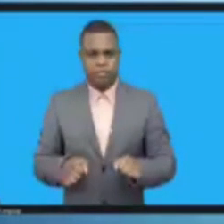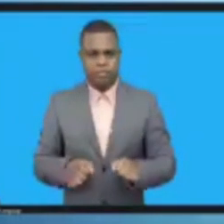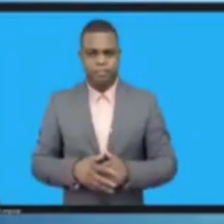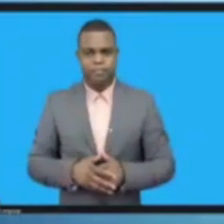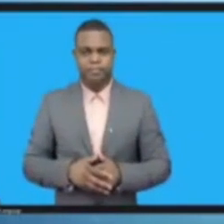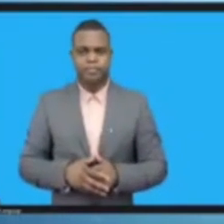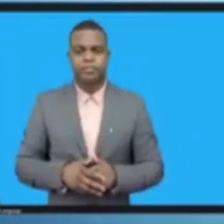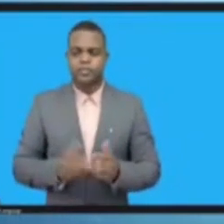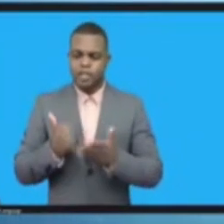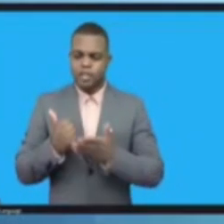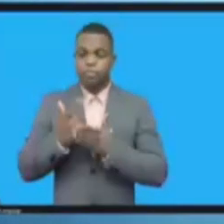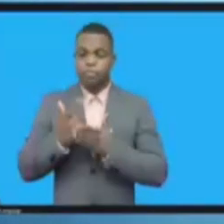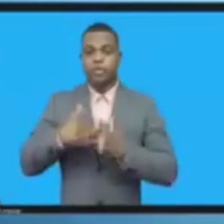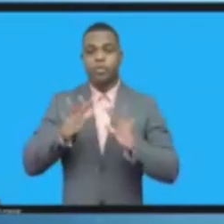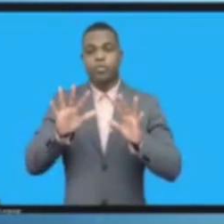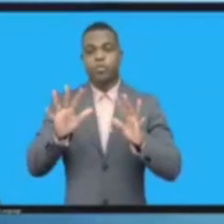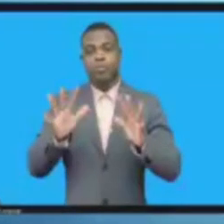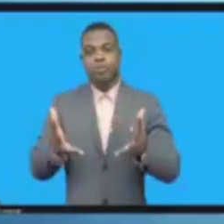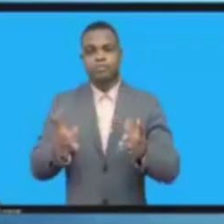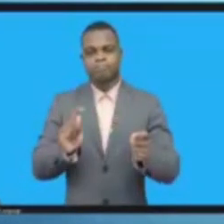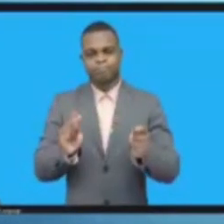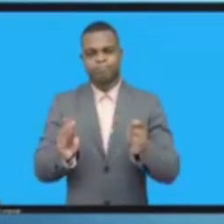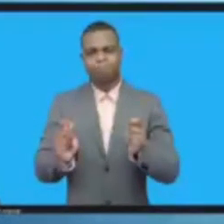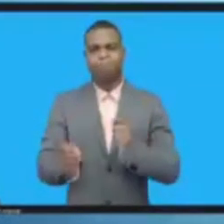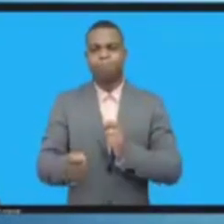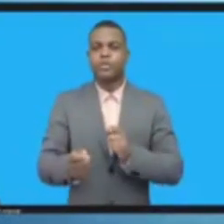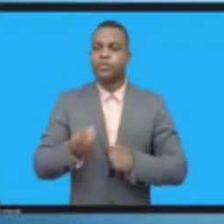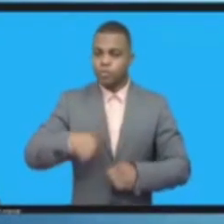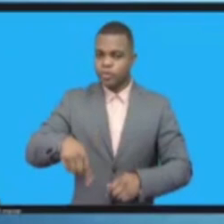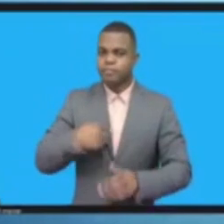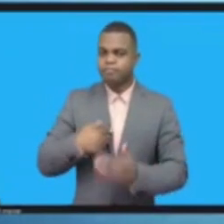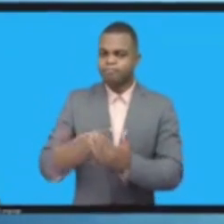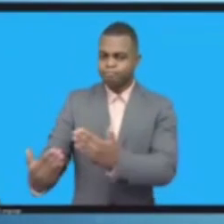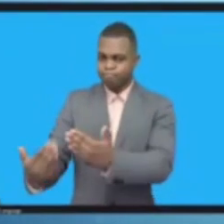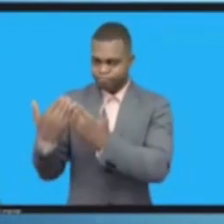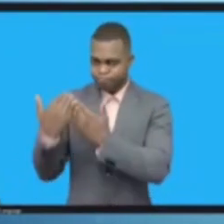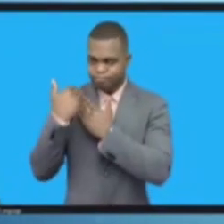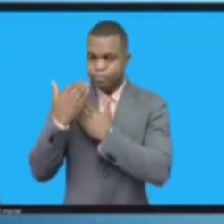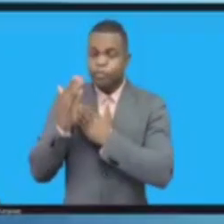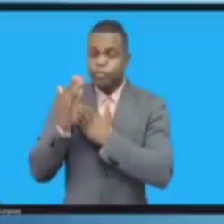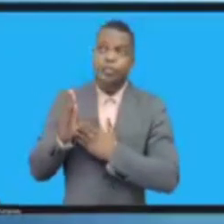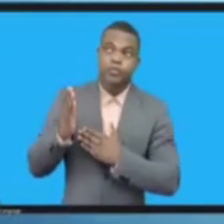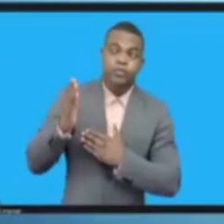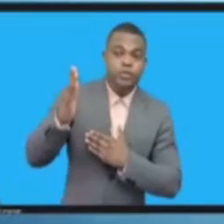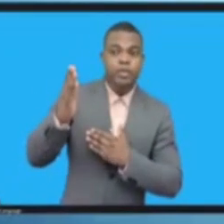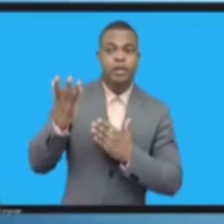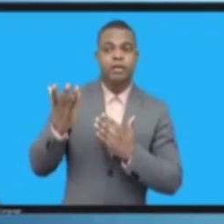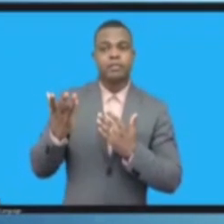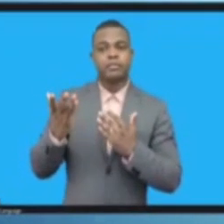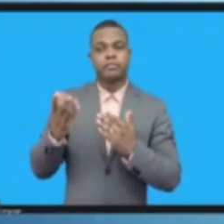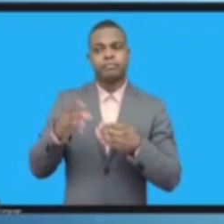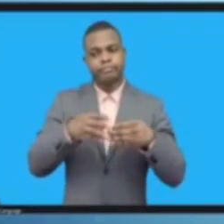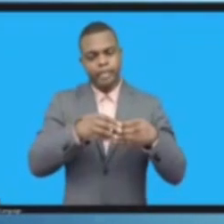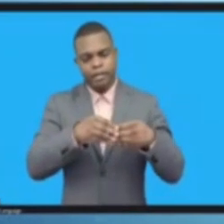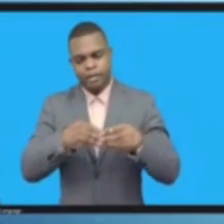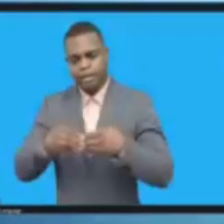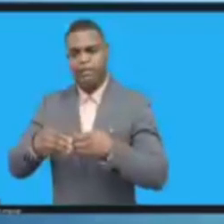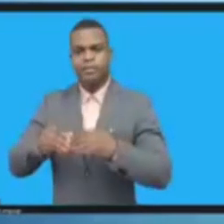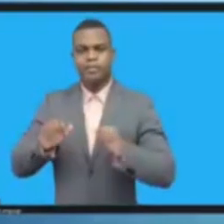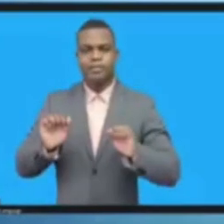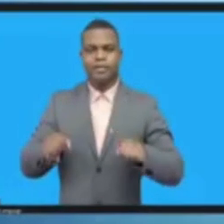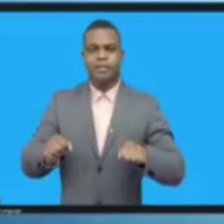génération à venir d'orienter cette évolution et ve de veiller à ce que ces résultats soient bénéfiques et non destructifs. Donc,